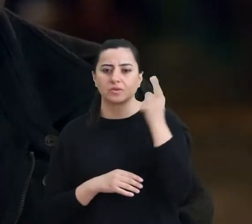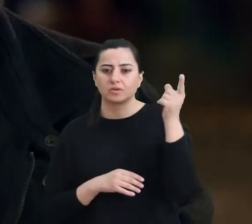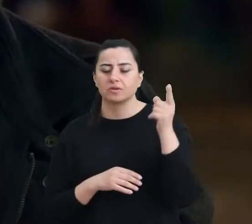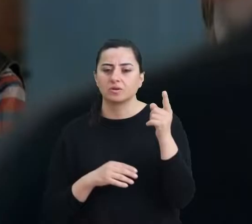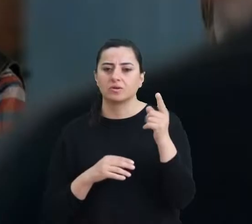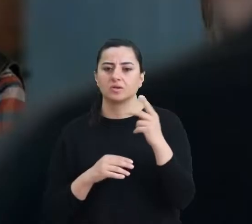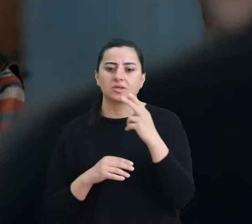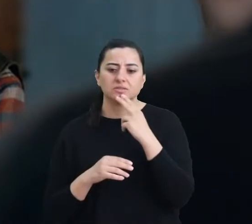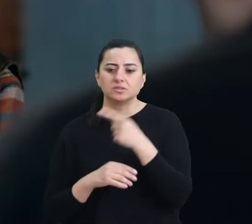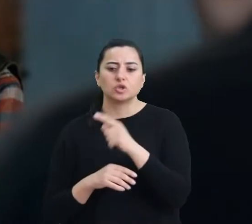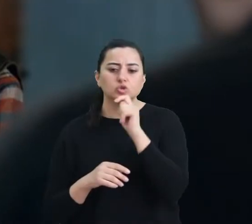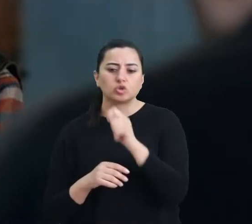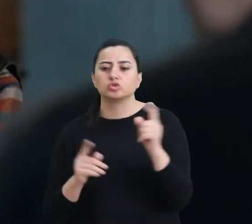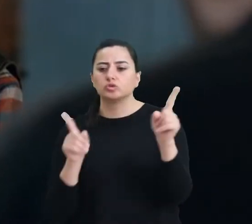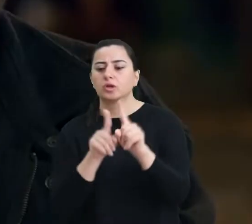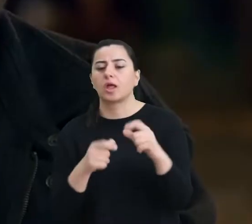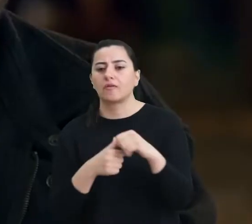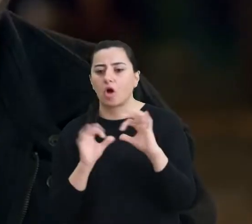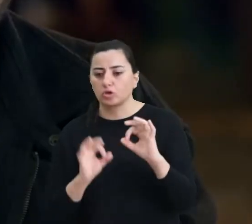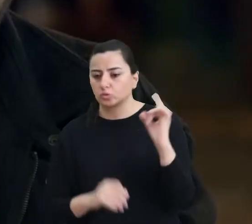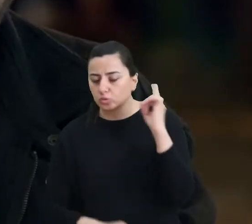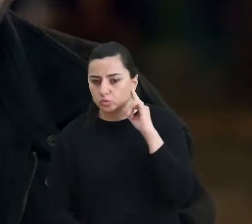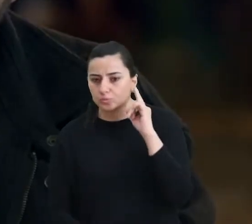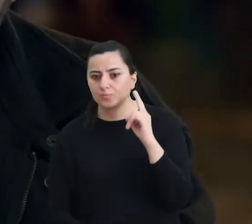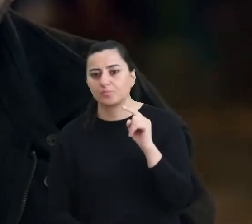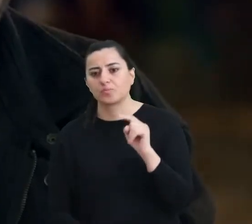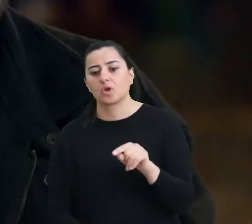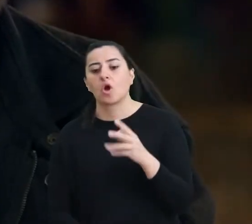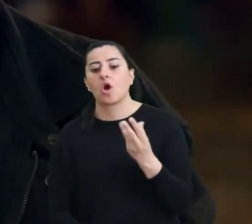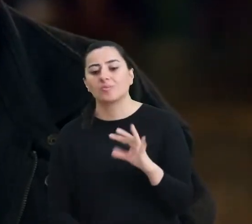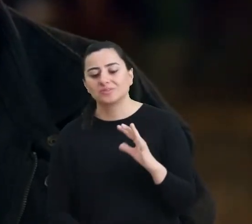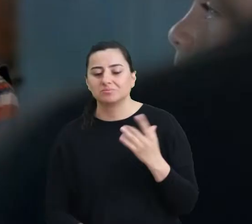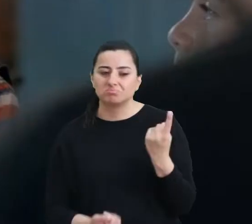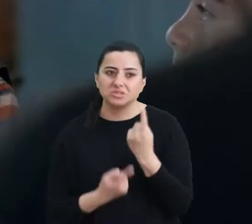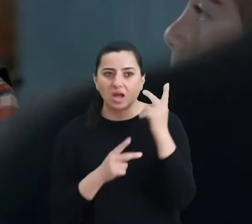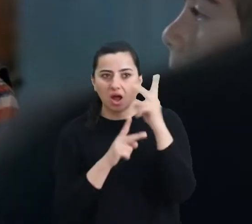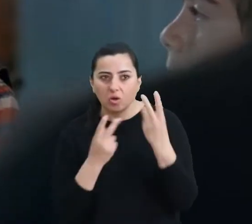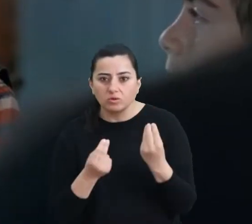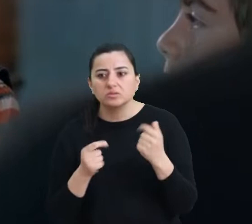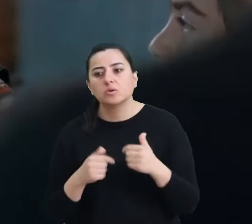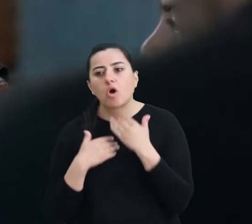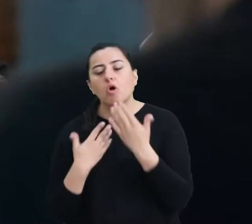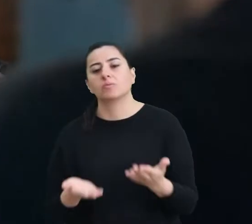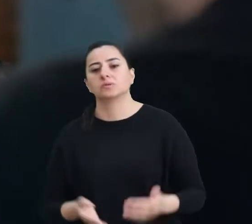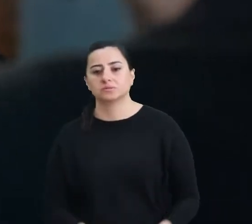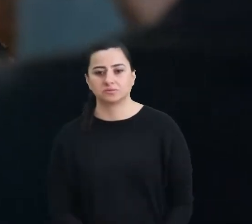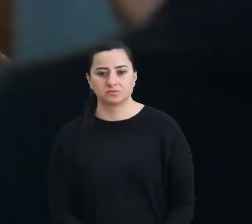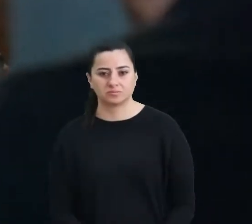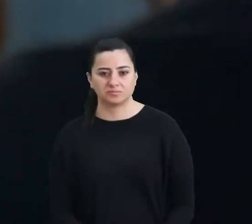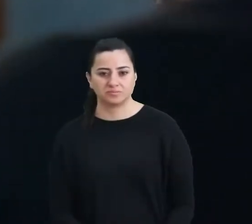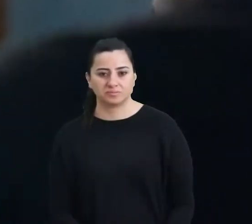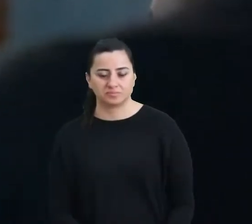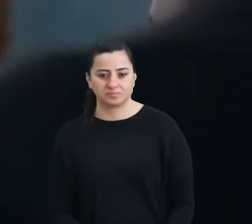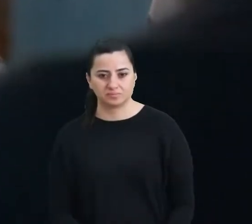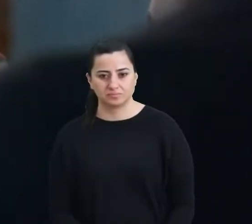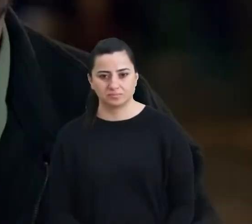köstenceleğin kızıyla sözleneceğimiş. Belki böyle olmasa da bir şeyler hayal ederdik sen. Heyecanlanarak mektubu kaptı.